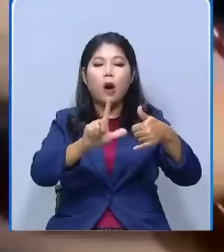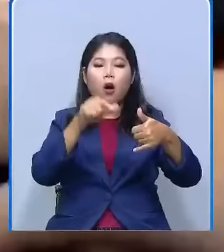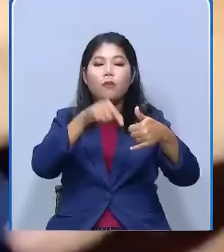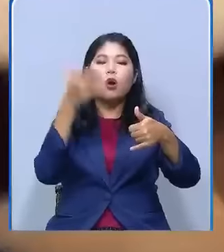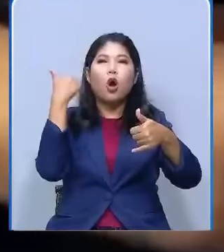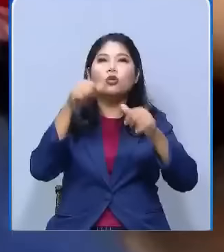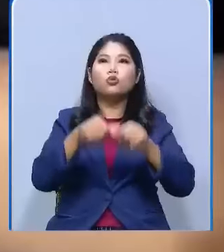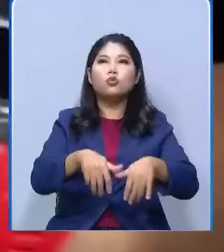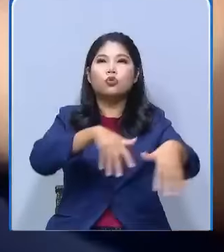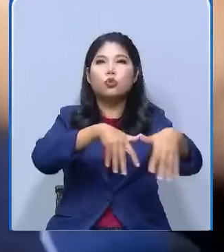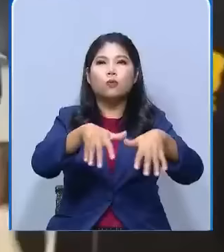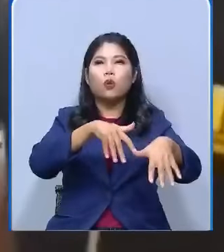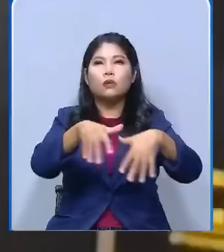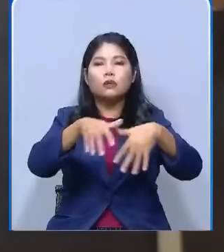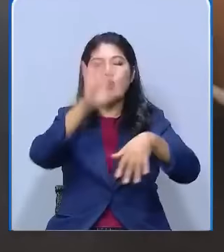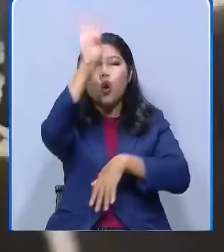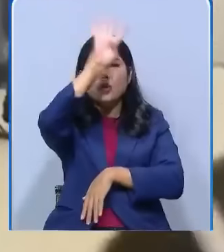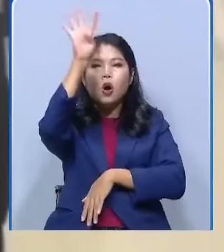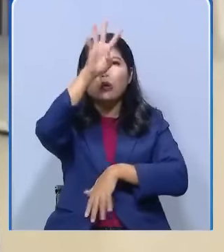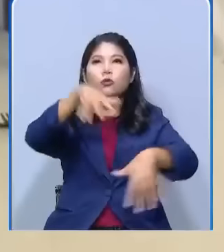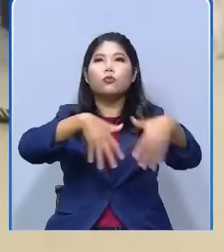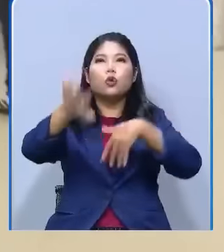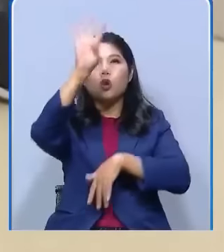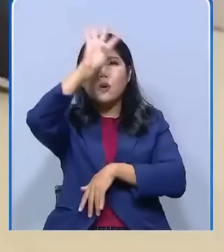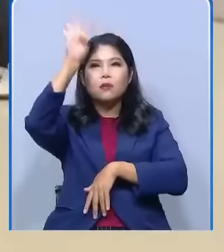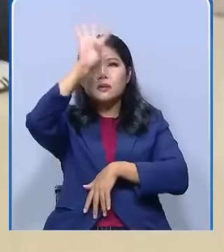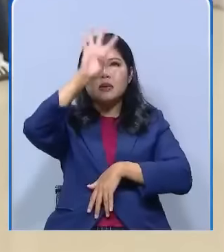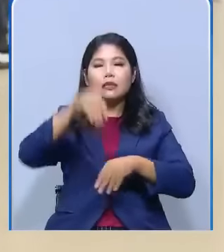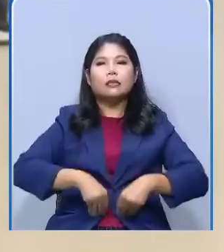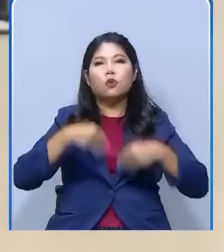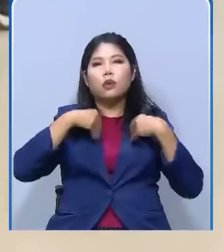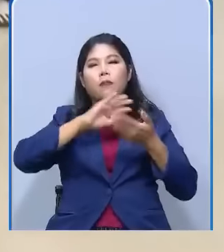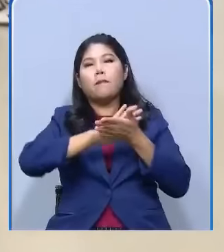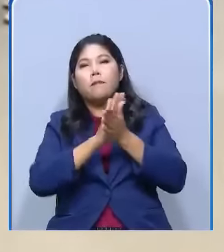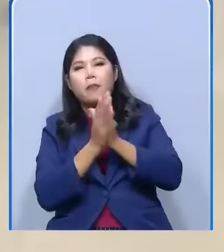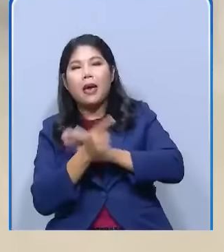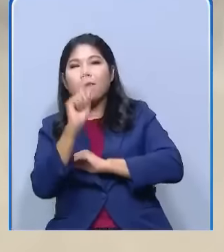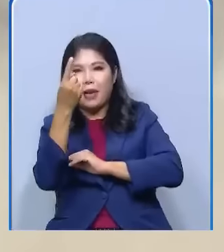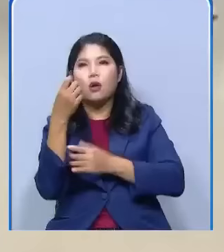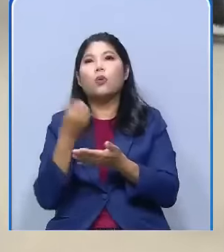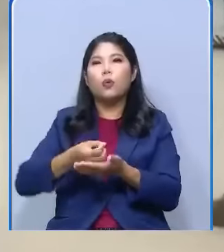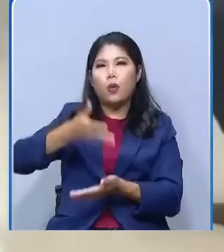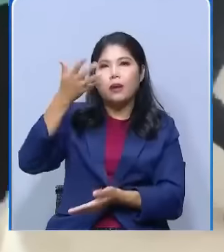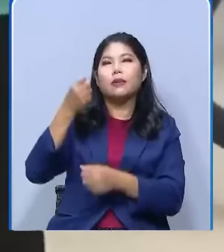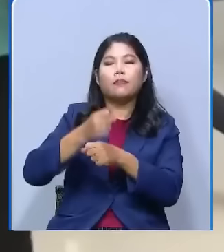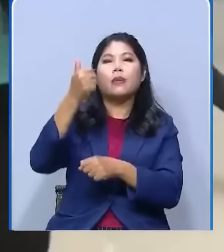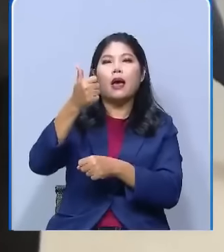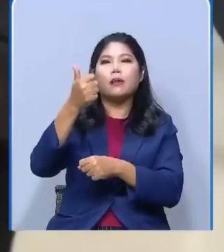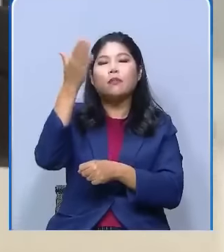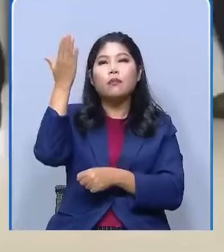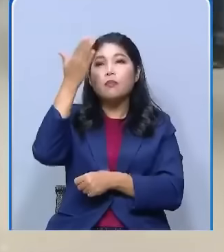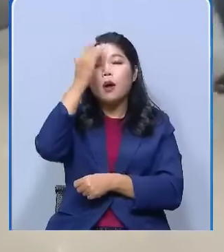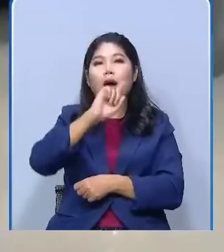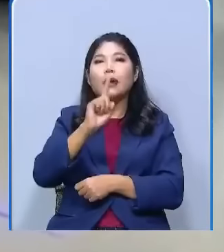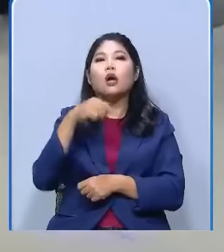ที่เขาบอกว่าเขาโตมาจากย่านคลองเตยอะไรอย่างเงี้ยแต่ว่าพลิกชีวิตนะจากดินสู่ดาวมาจนถึงทุกวันนี้เพราะว่าช่วงชีวิตนึง